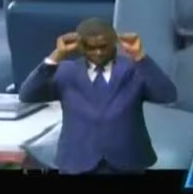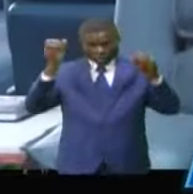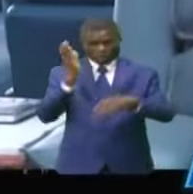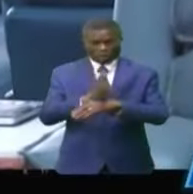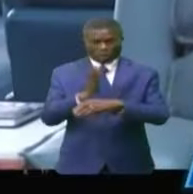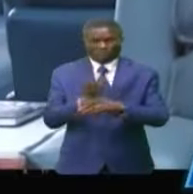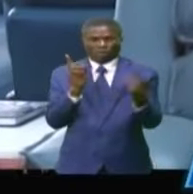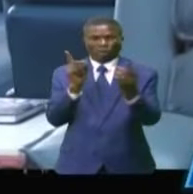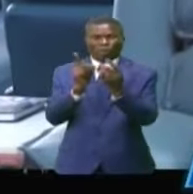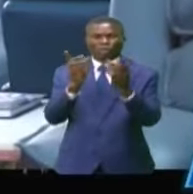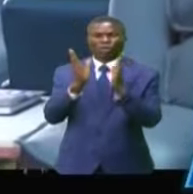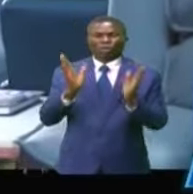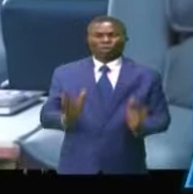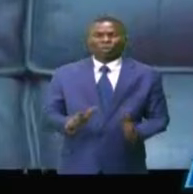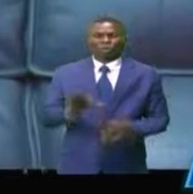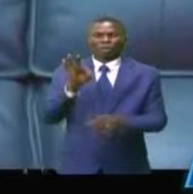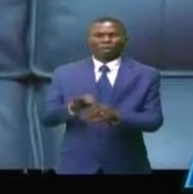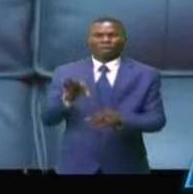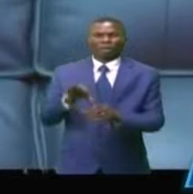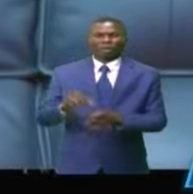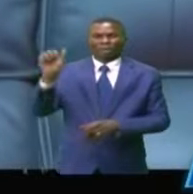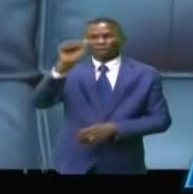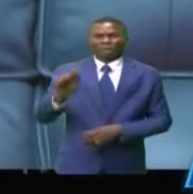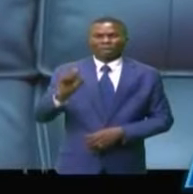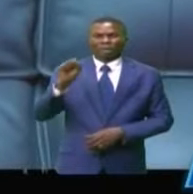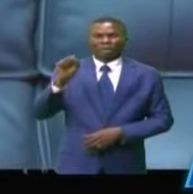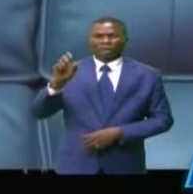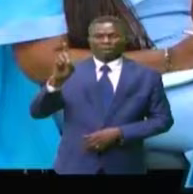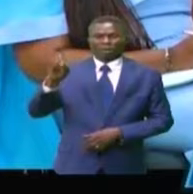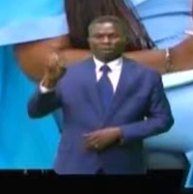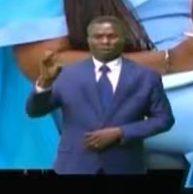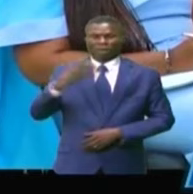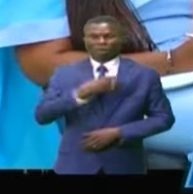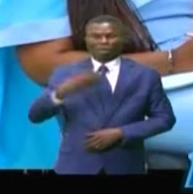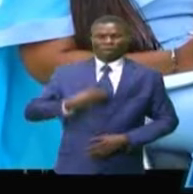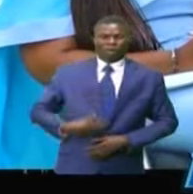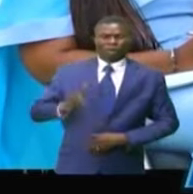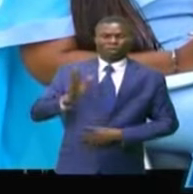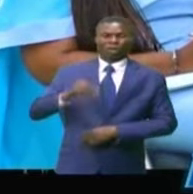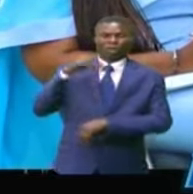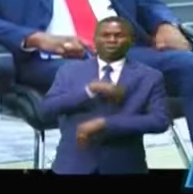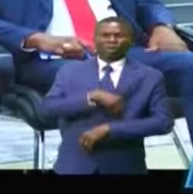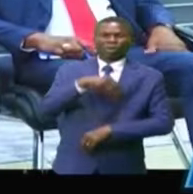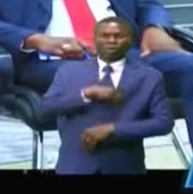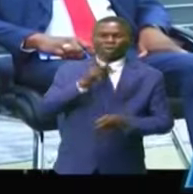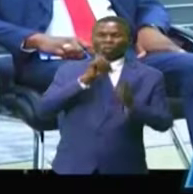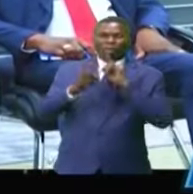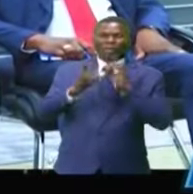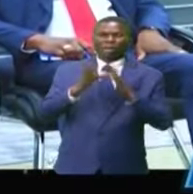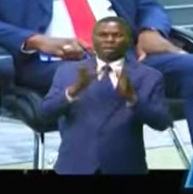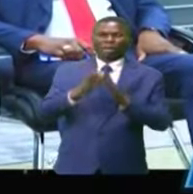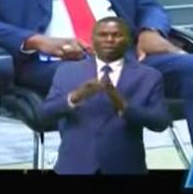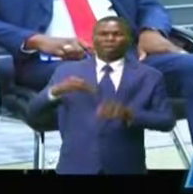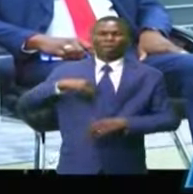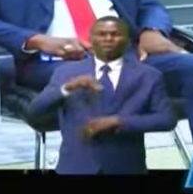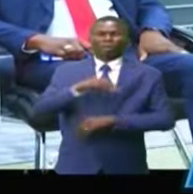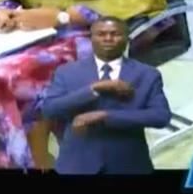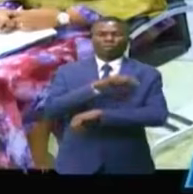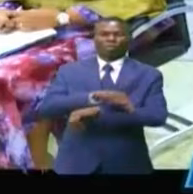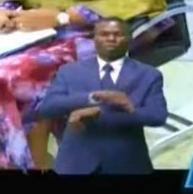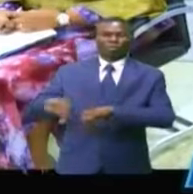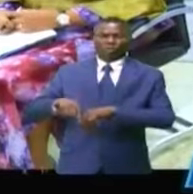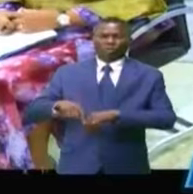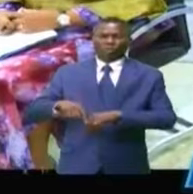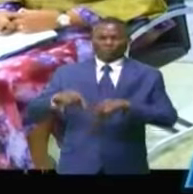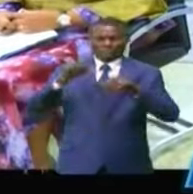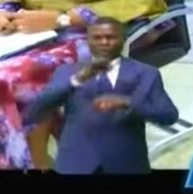Conseil consultatif électoral de la SADEC, l'avocate Notemba. La mission a échangé avec les membres du bureau de la